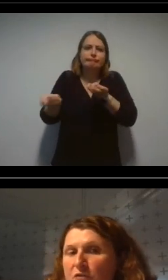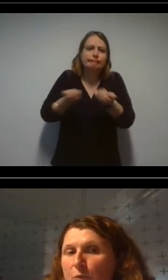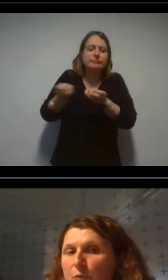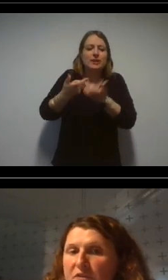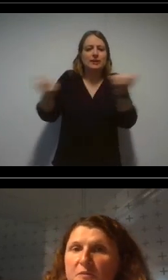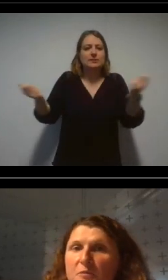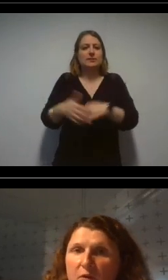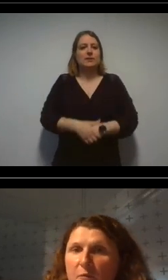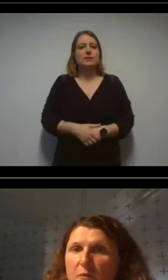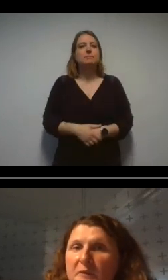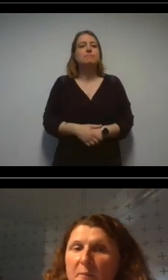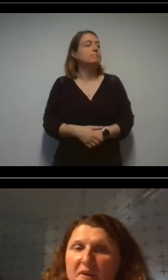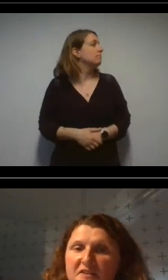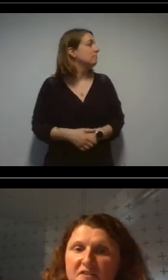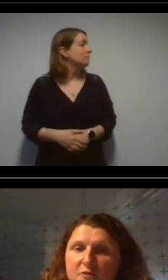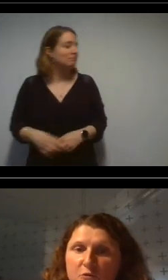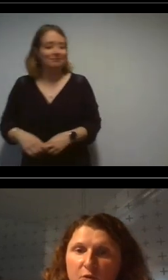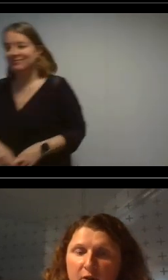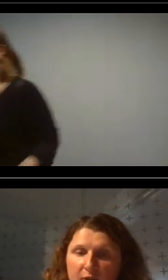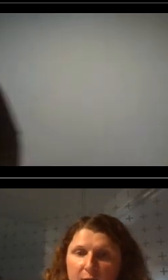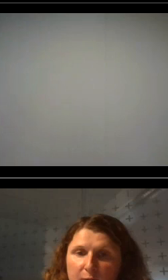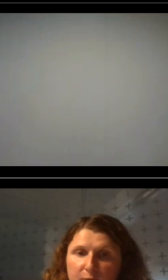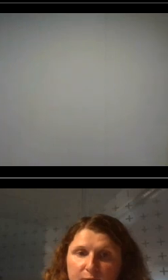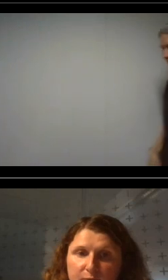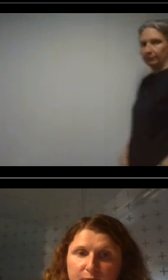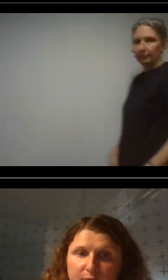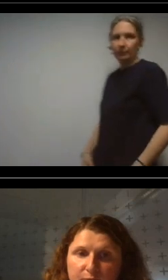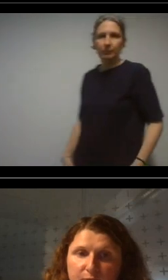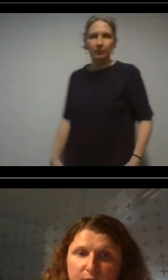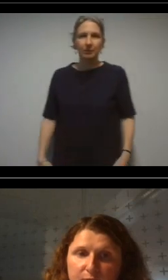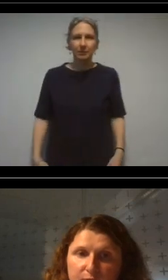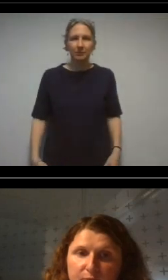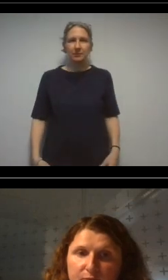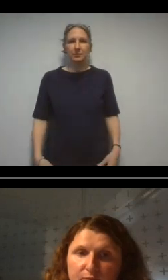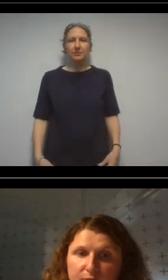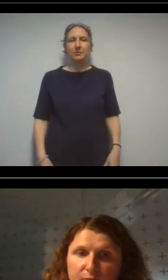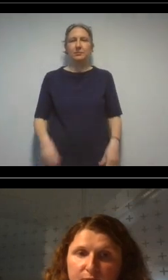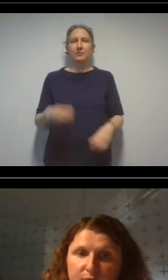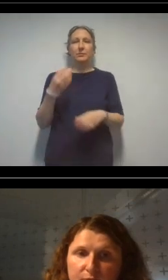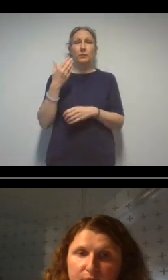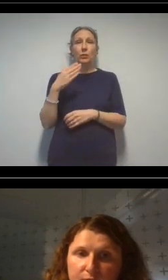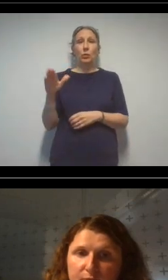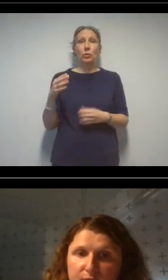actions cours sur qui sont possibles, mais peut-être pas celle-ci du coup. Oui, toutes les autres actions, oui.